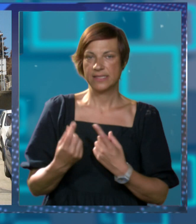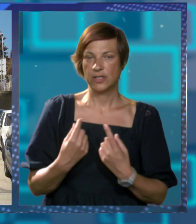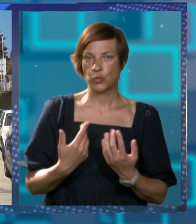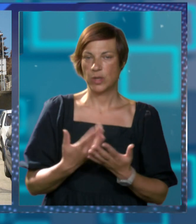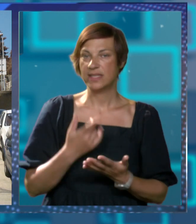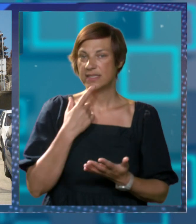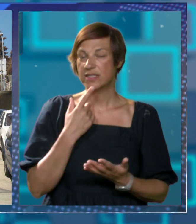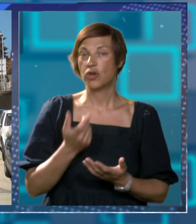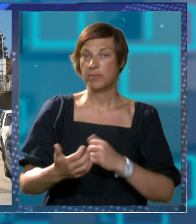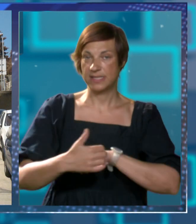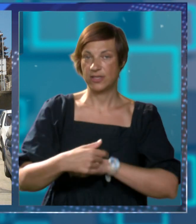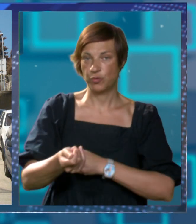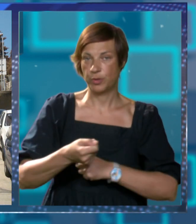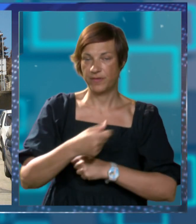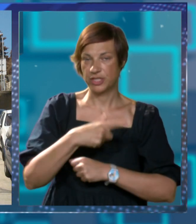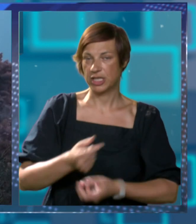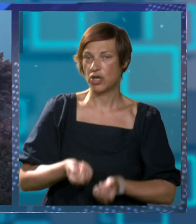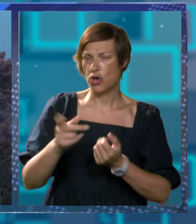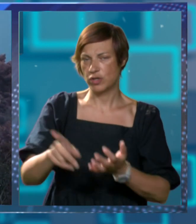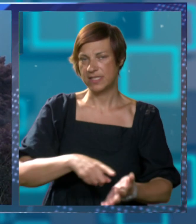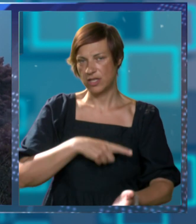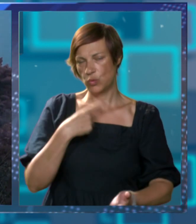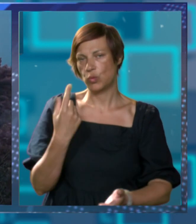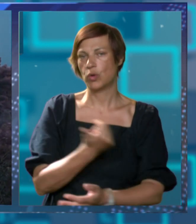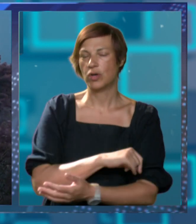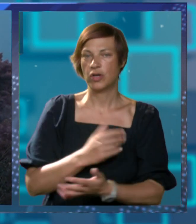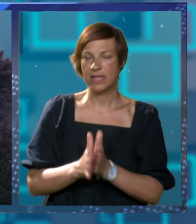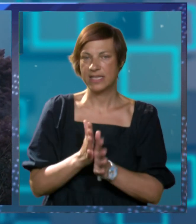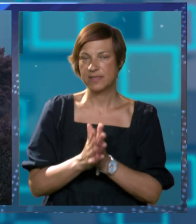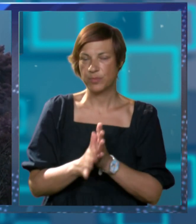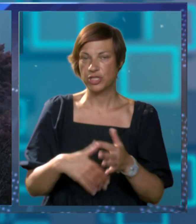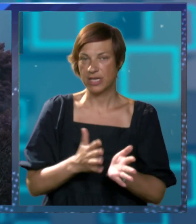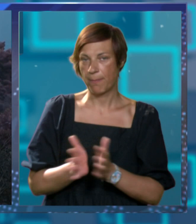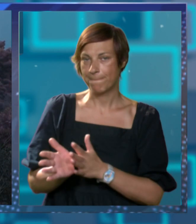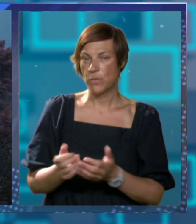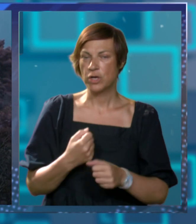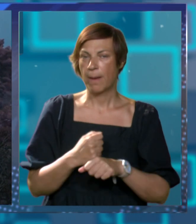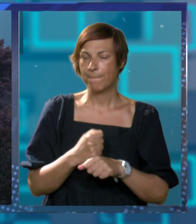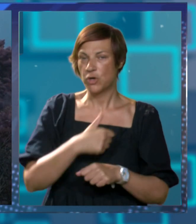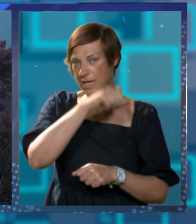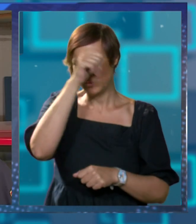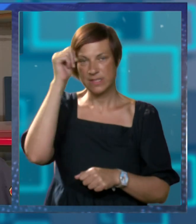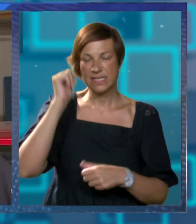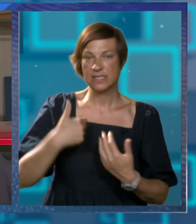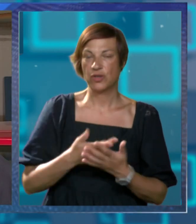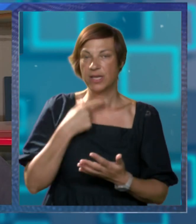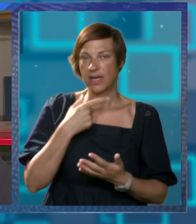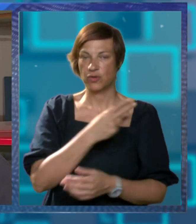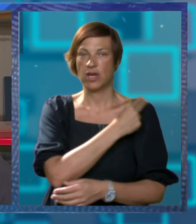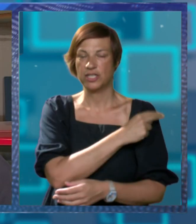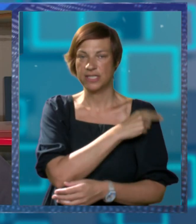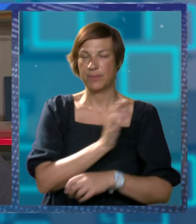Situacije su to s kojima se dubrovački vatrogasci nose dugi niz godina. S požarima se posebice bore u požarnoj sezoni, a kako